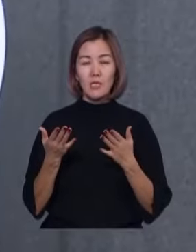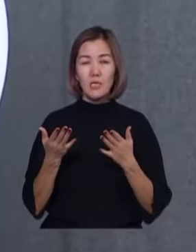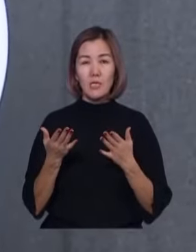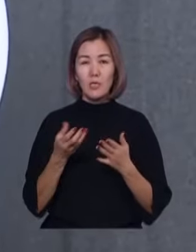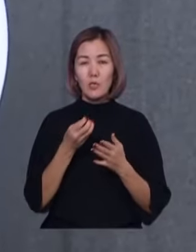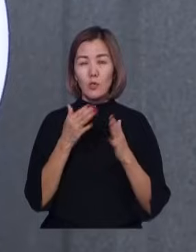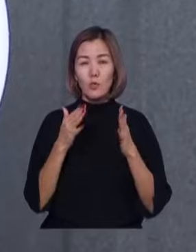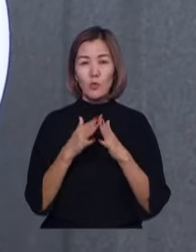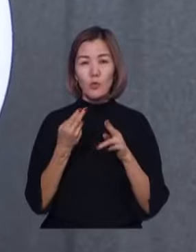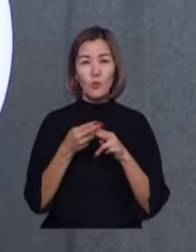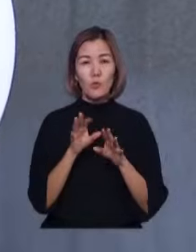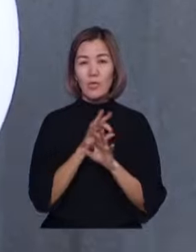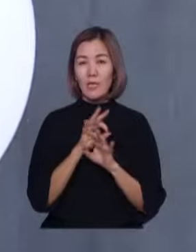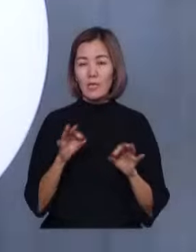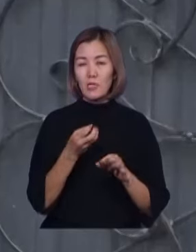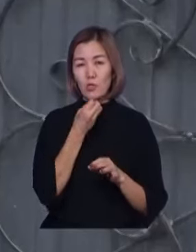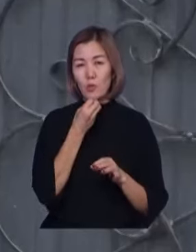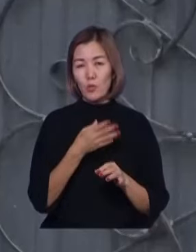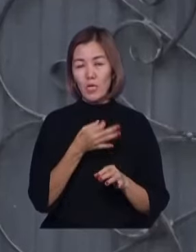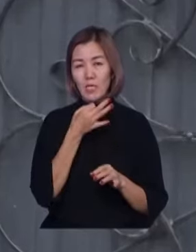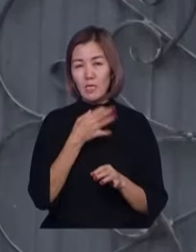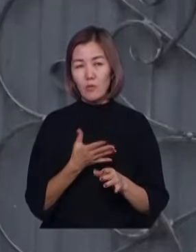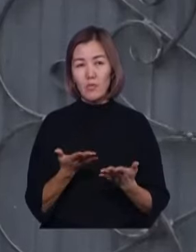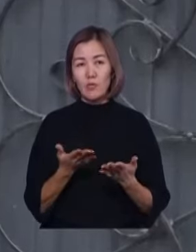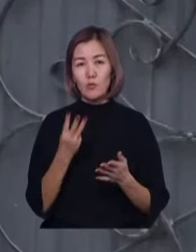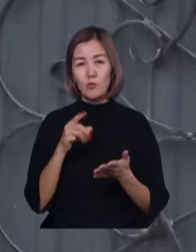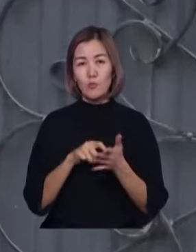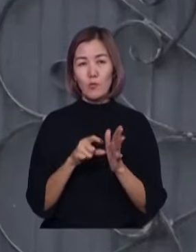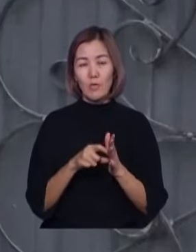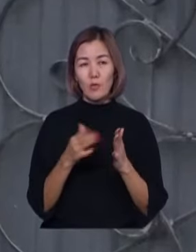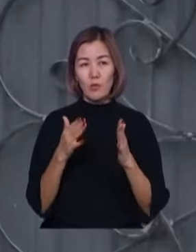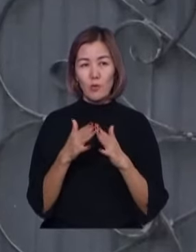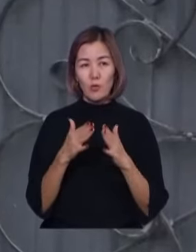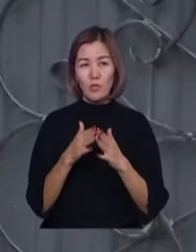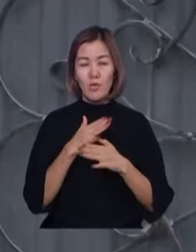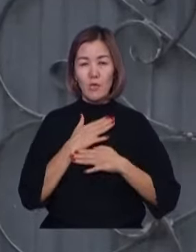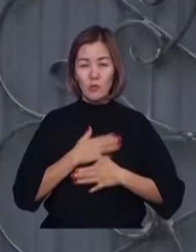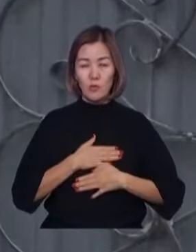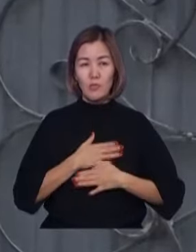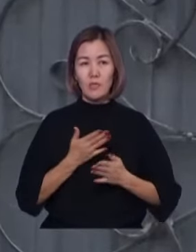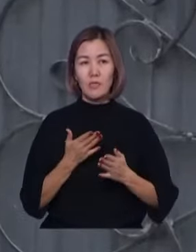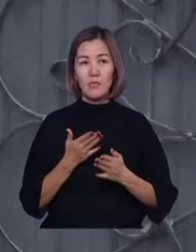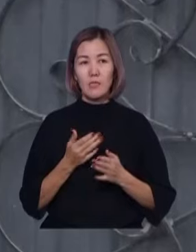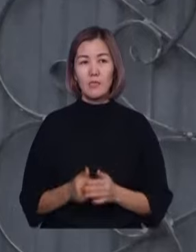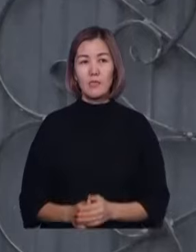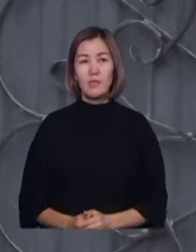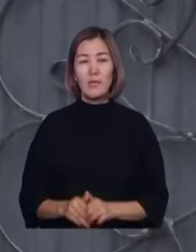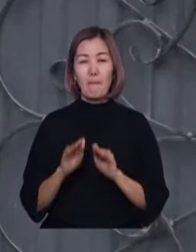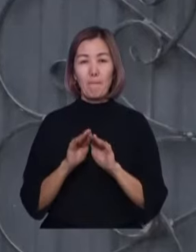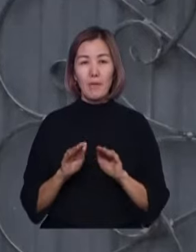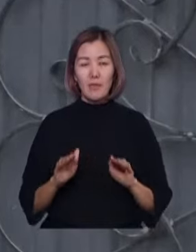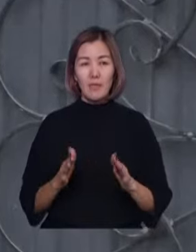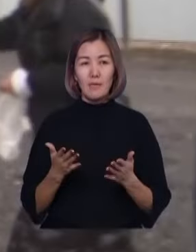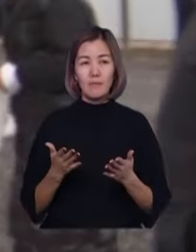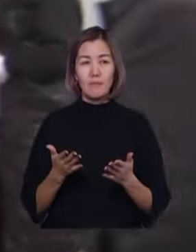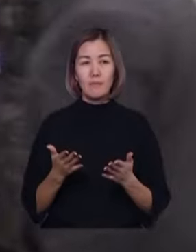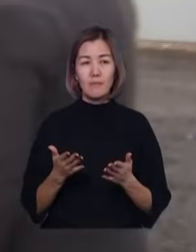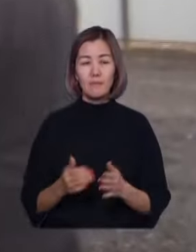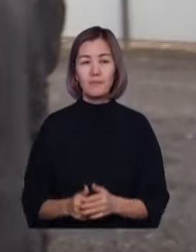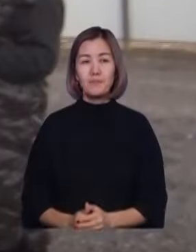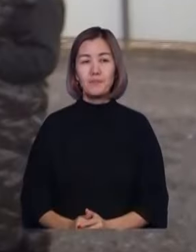Үйі өте күшті, керемет ұнады. Үш бөлмелі екен, Аллаға шүкір осығанда. Балаларымның несібесі.